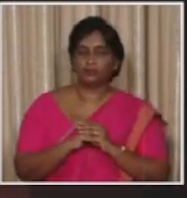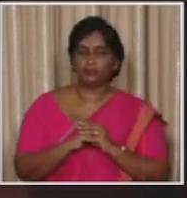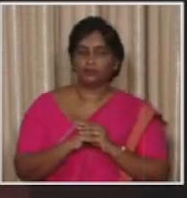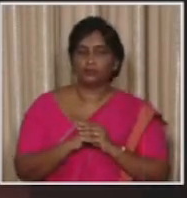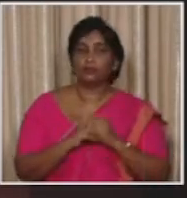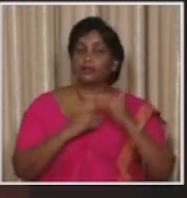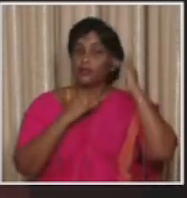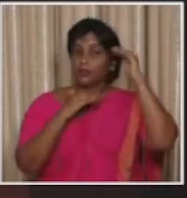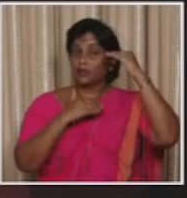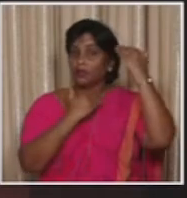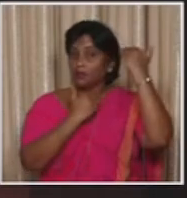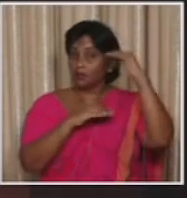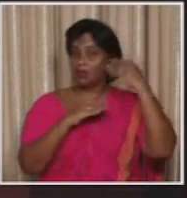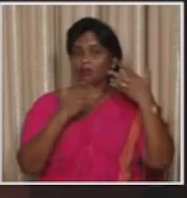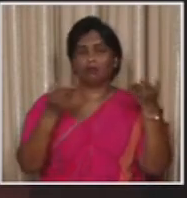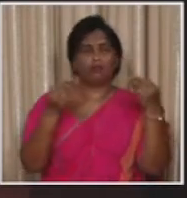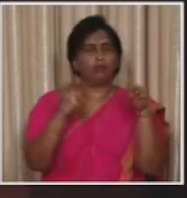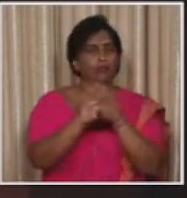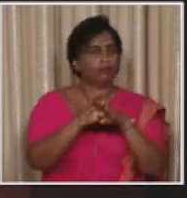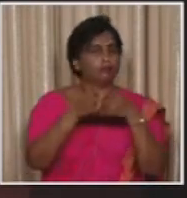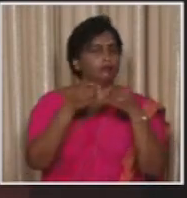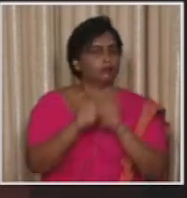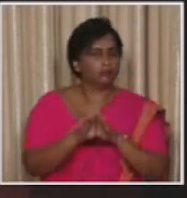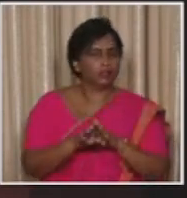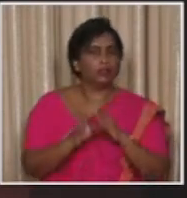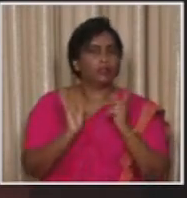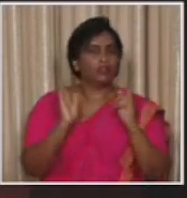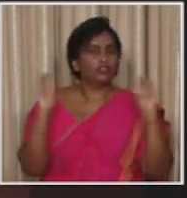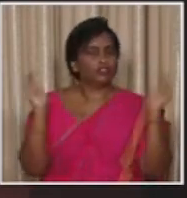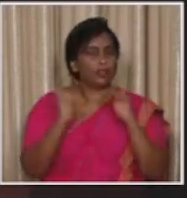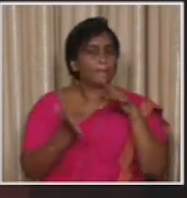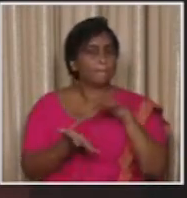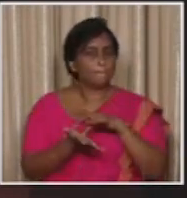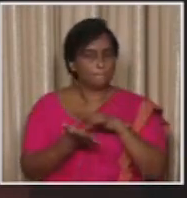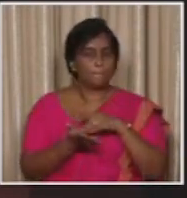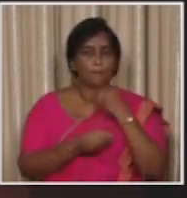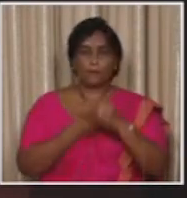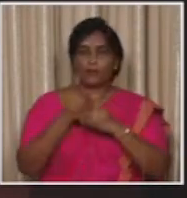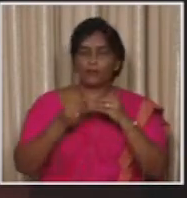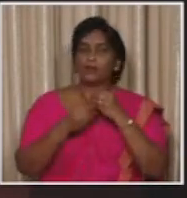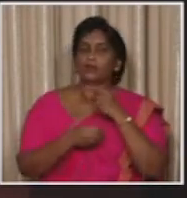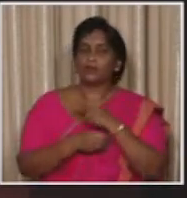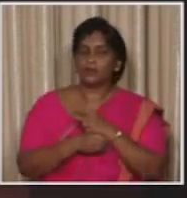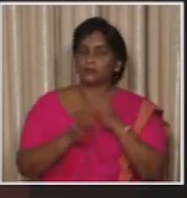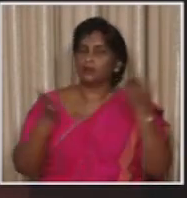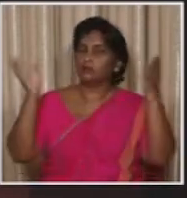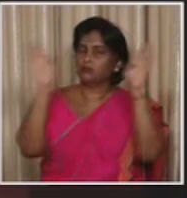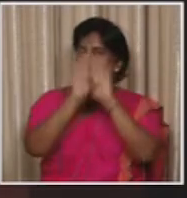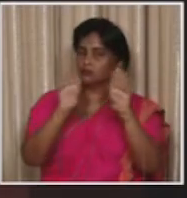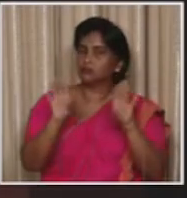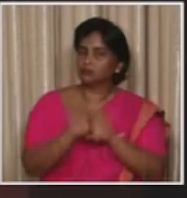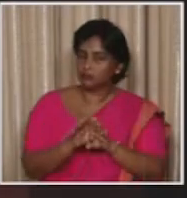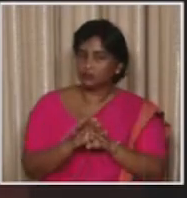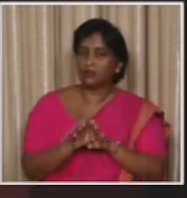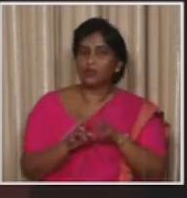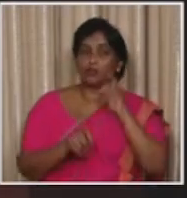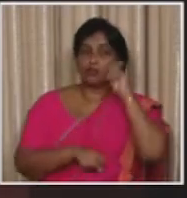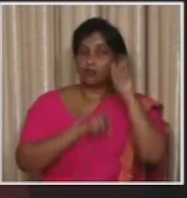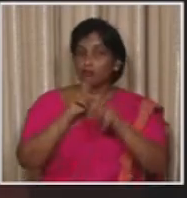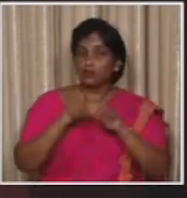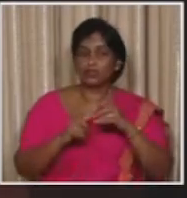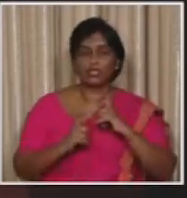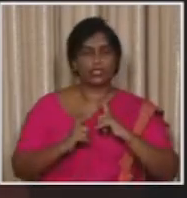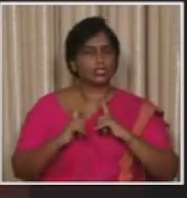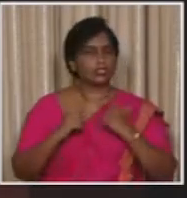අපනායන කර්මාන්ත වැහෙනකොට, ශුද්‍ර කුඩා මධ්‍ය පරිමාණයේ කර්මාන්ත වැහෙනකොට මිනිසුන්ගේ ජන